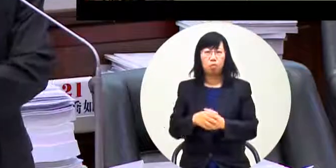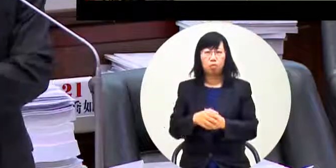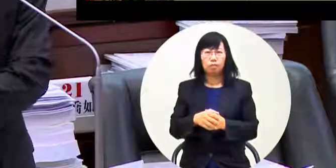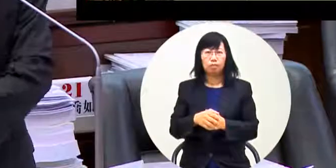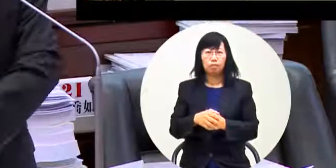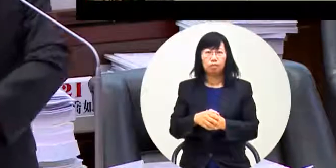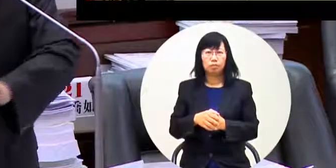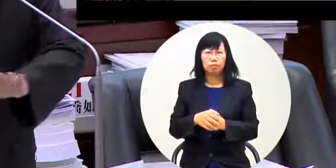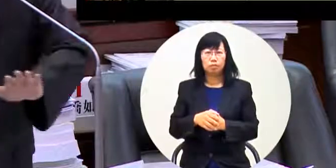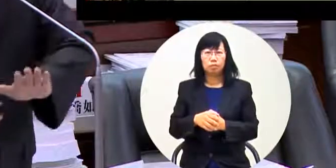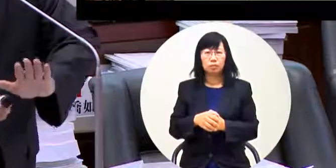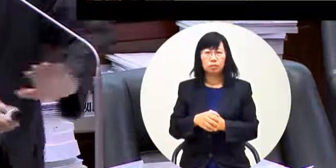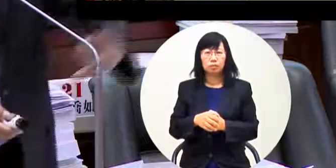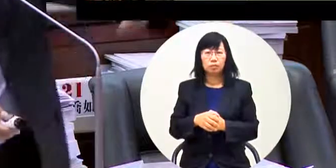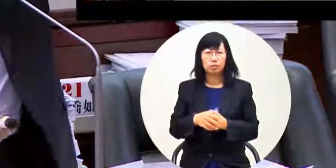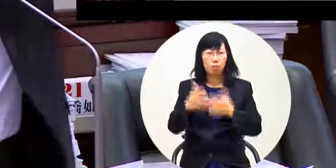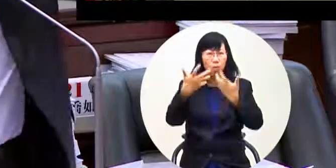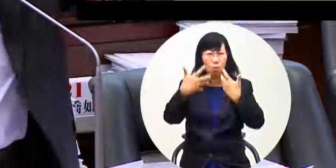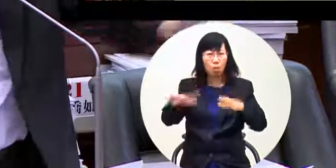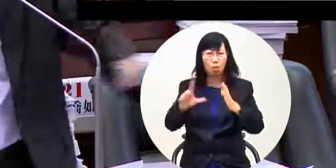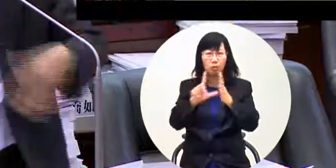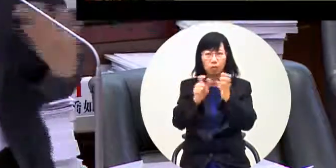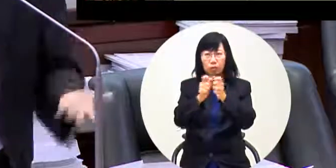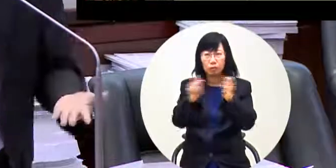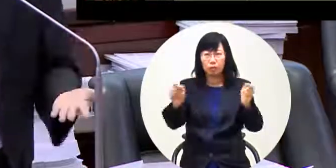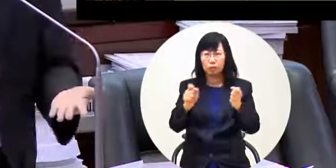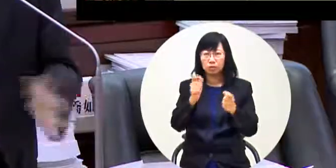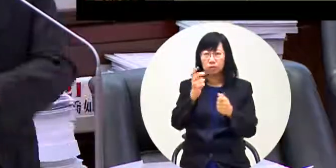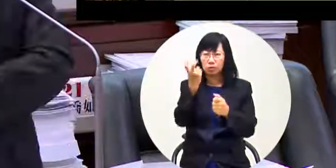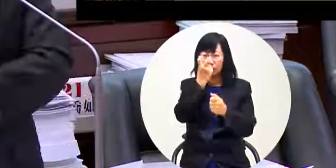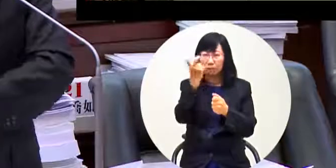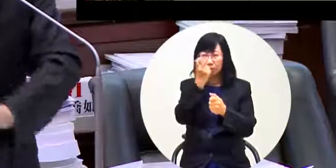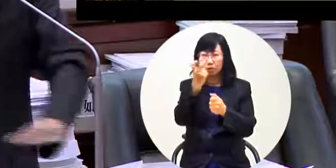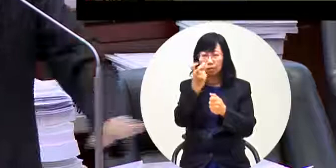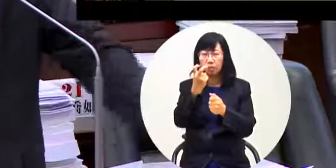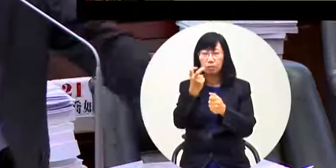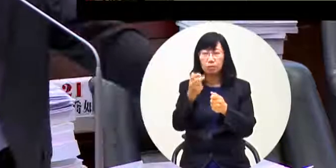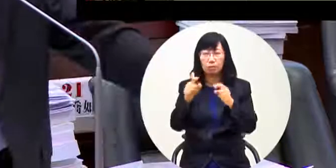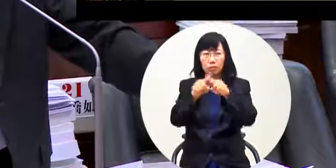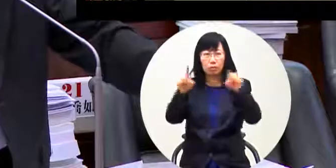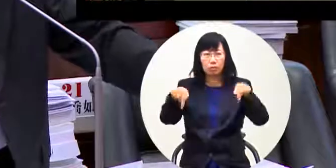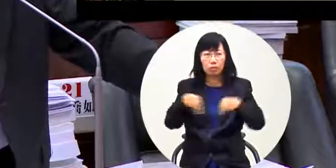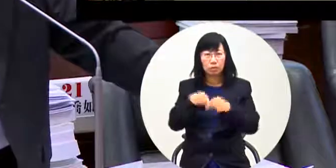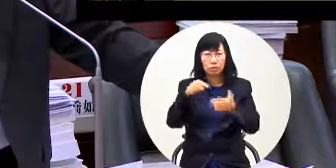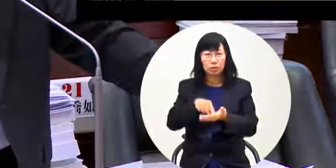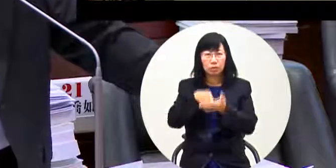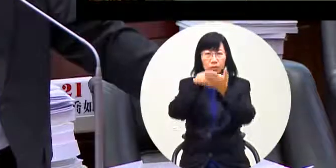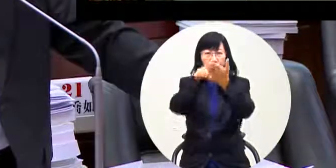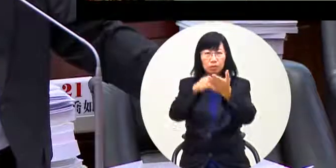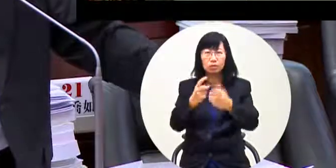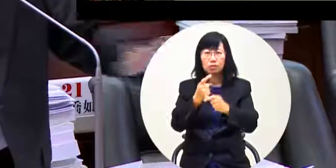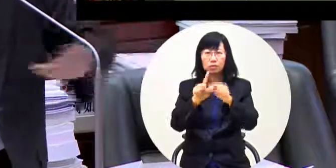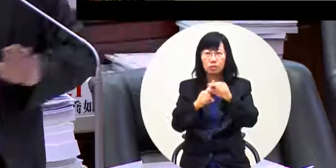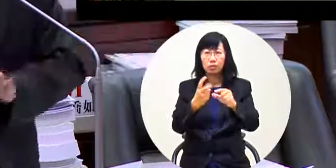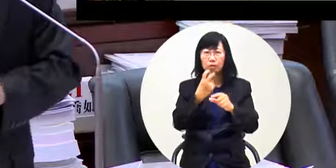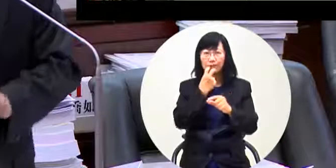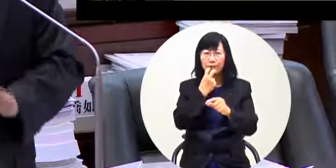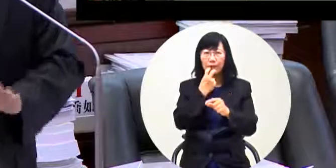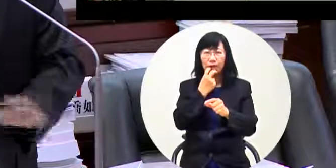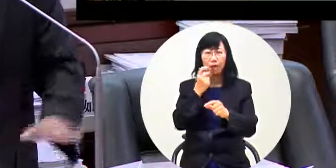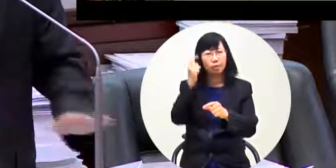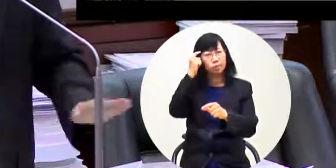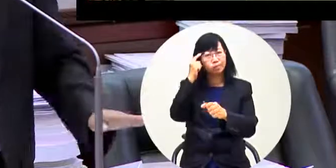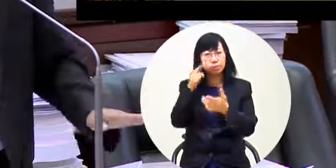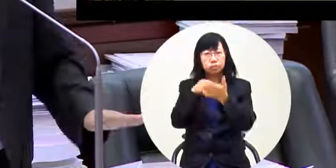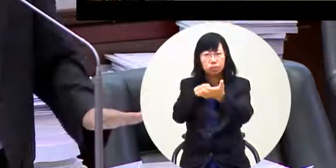长照从地方到送到中央的情况，也因为这个系统非常的混乱，延伸到很